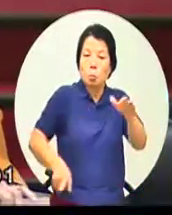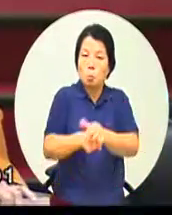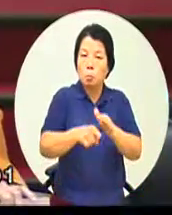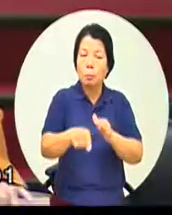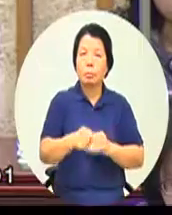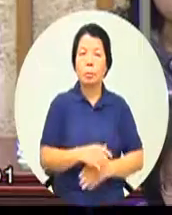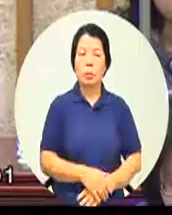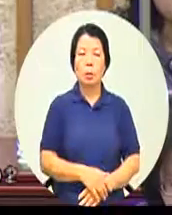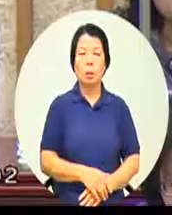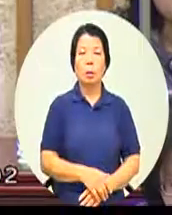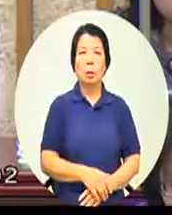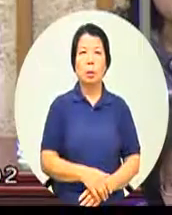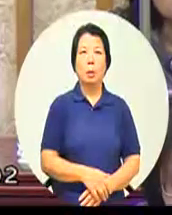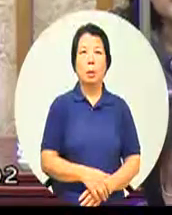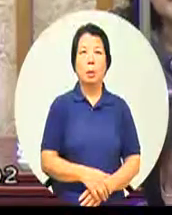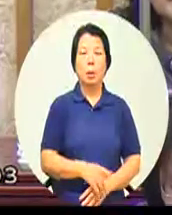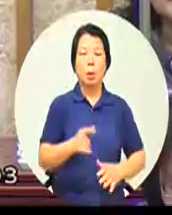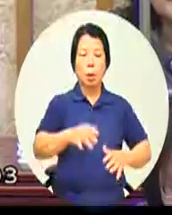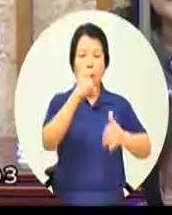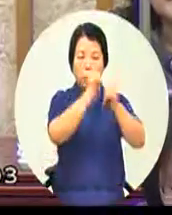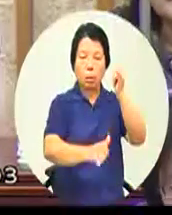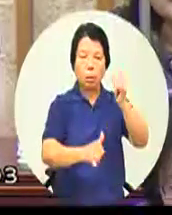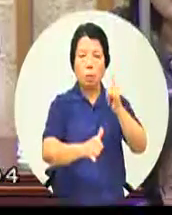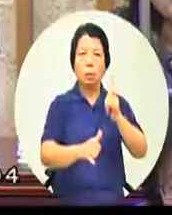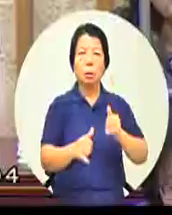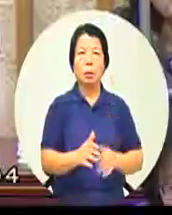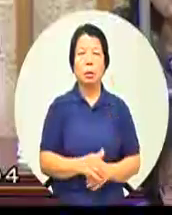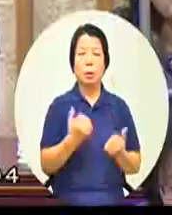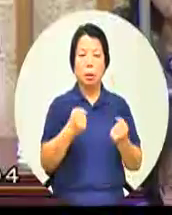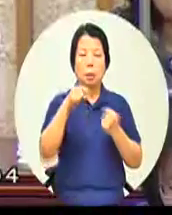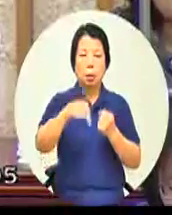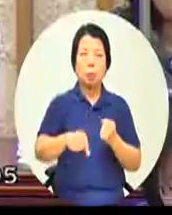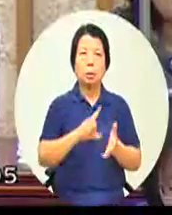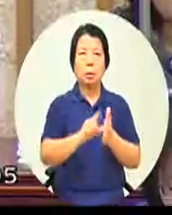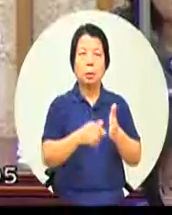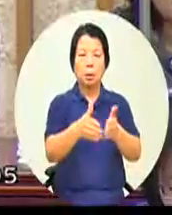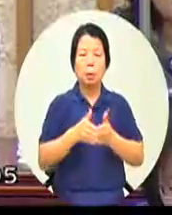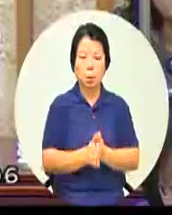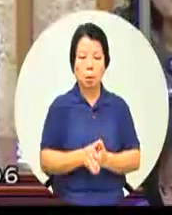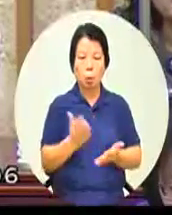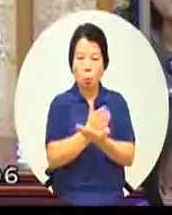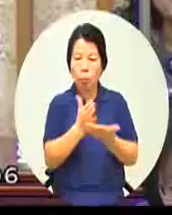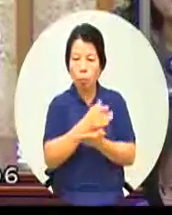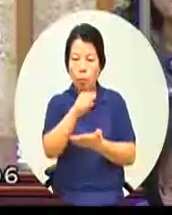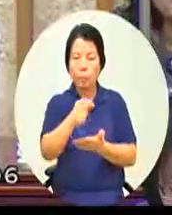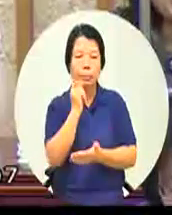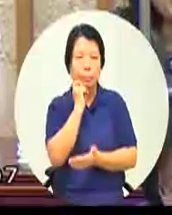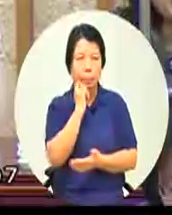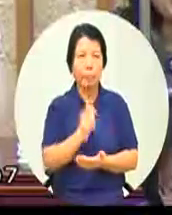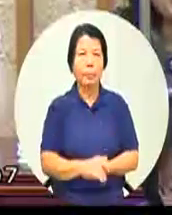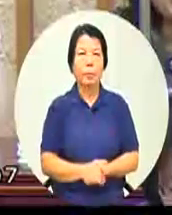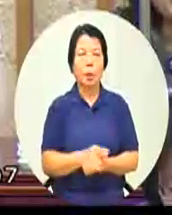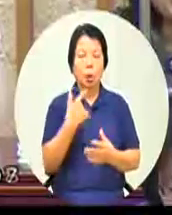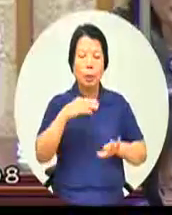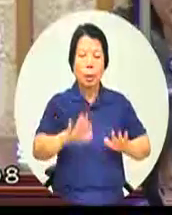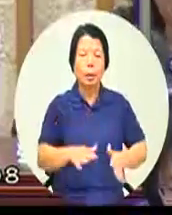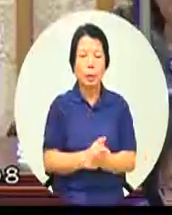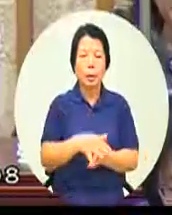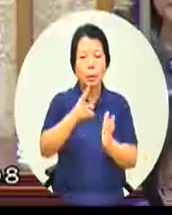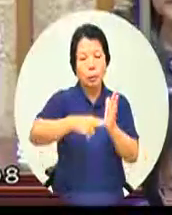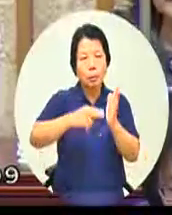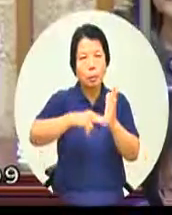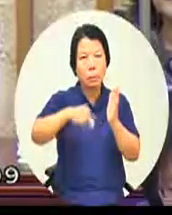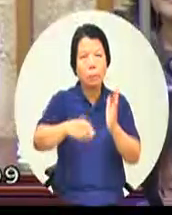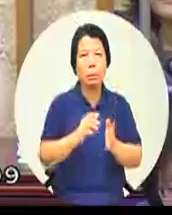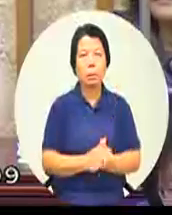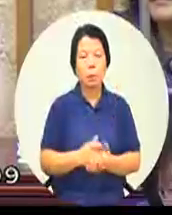嗯，议员，我感觉就是历史的东西哈，其实在这个时间点要去做他的判断，其实是可以论述的啦，哈，会使